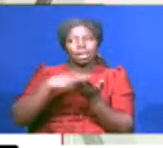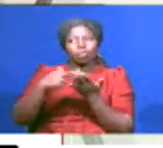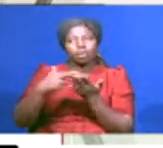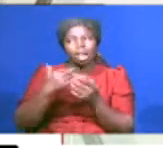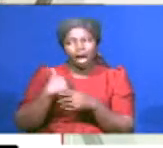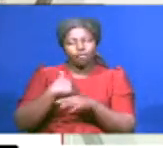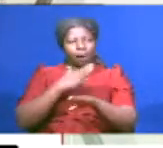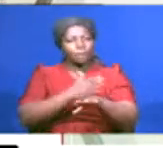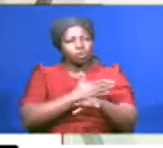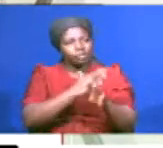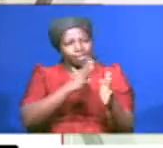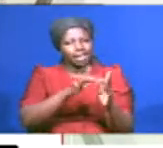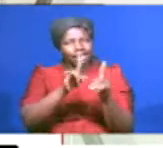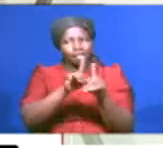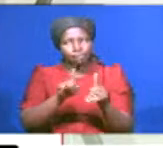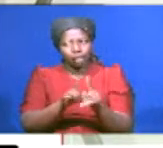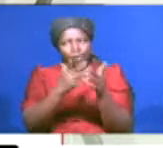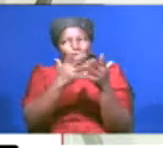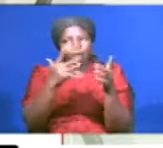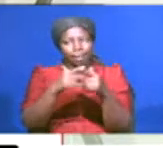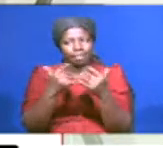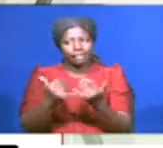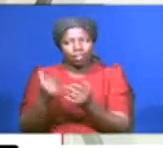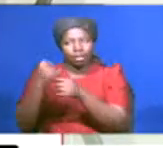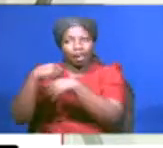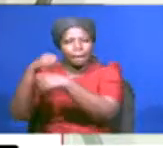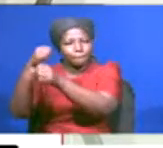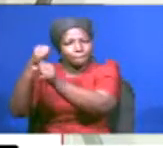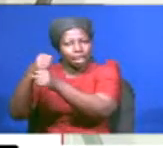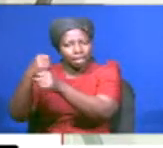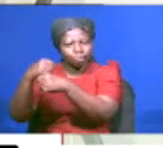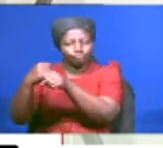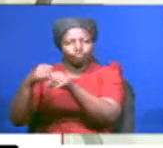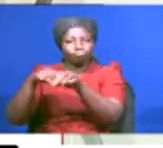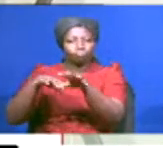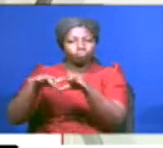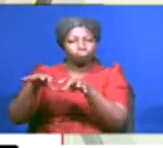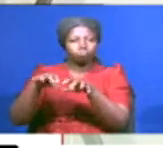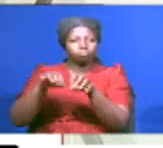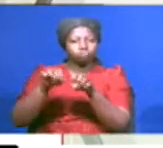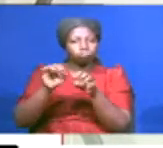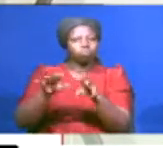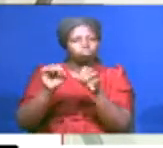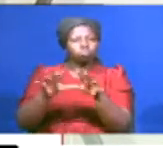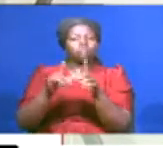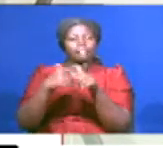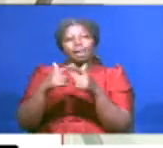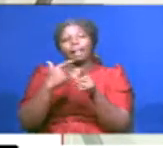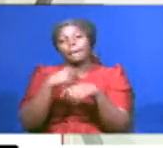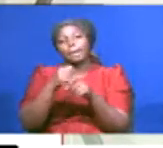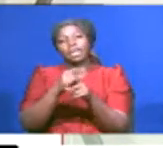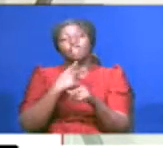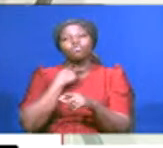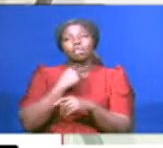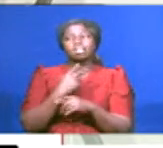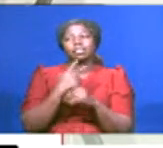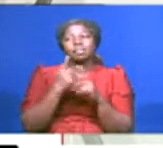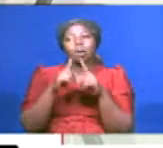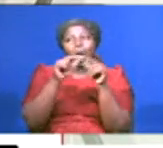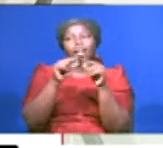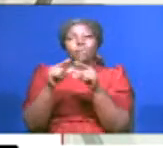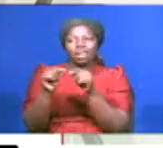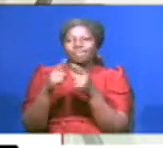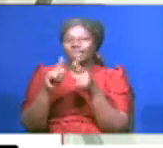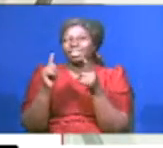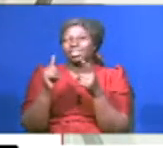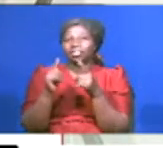tofauti. Wanatengenezwa beat, anaweka tu maneno. Unasikia? Lakini yale maneno unayotumia, nyimbo inatoka leo inamaliza tu about